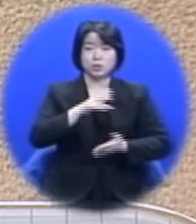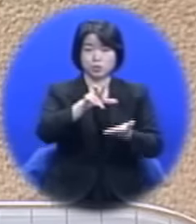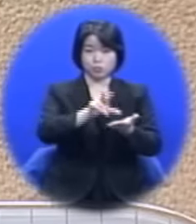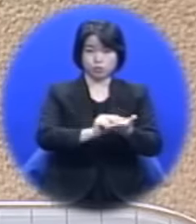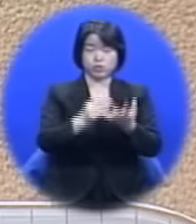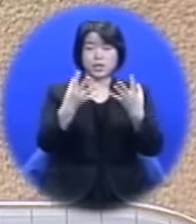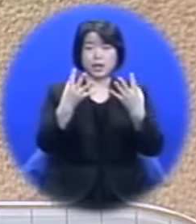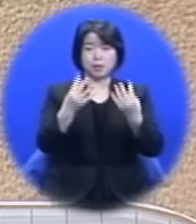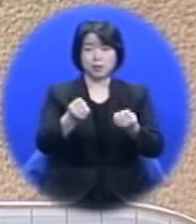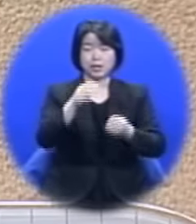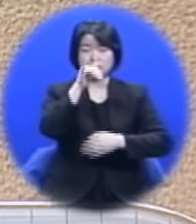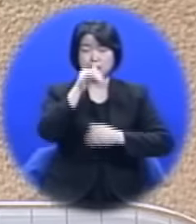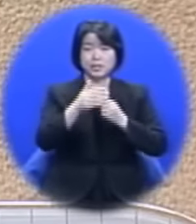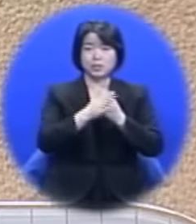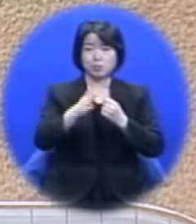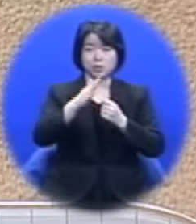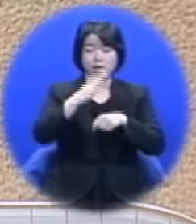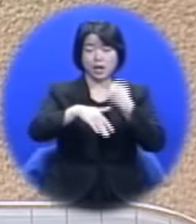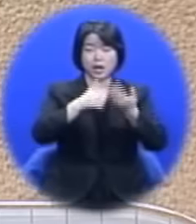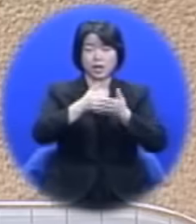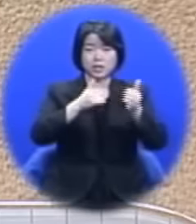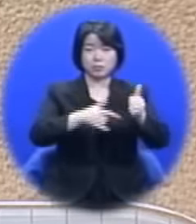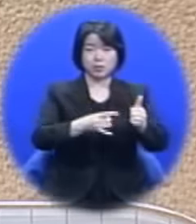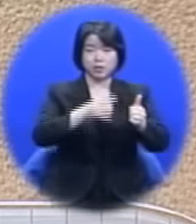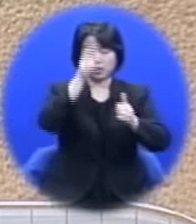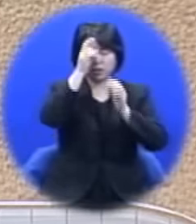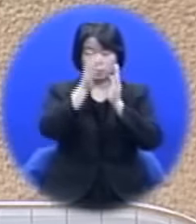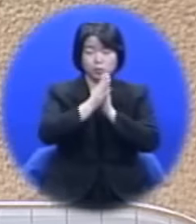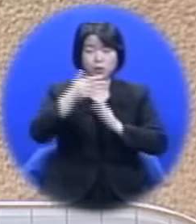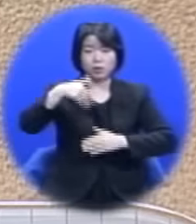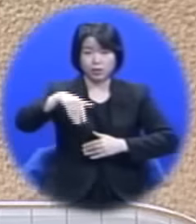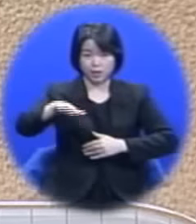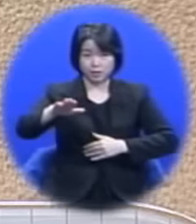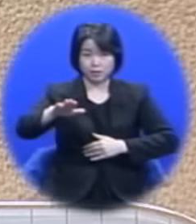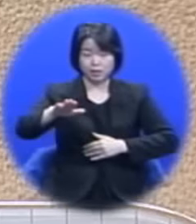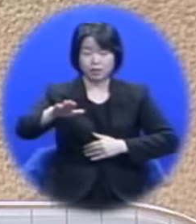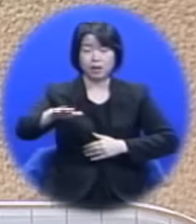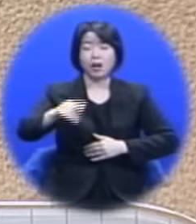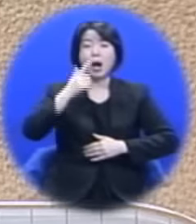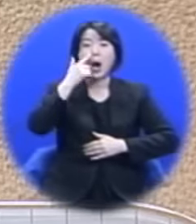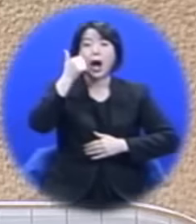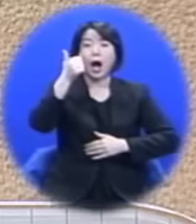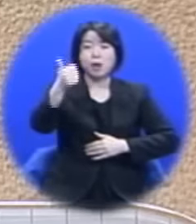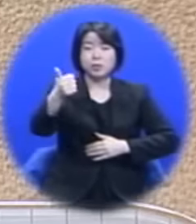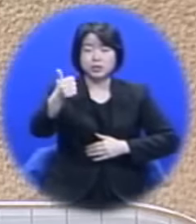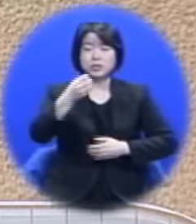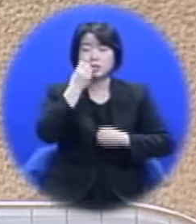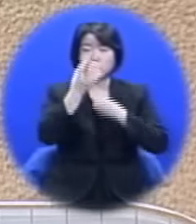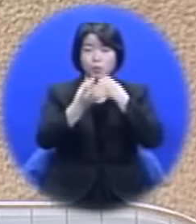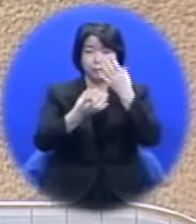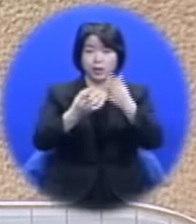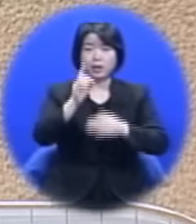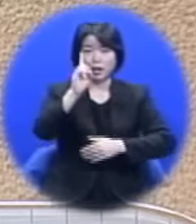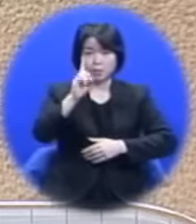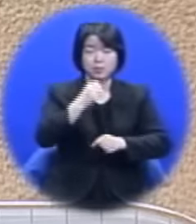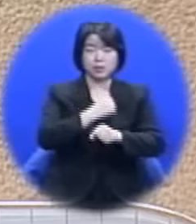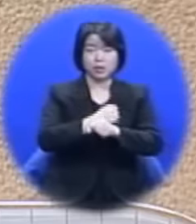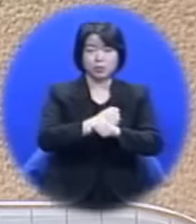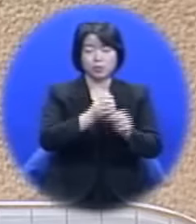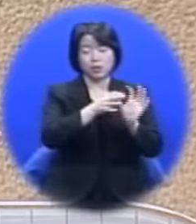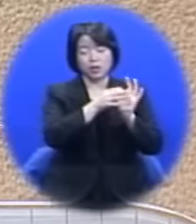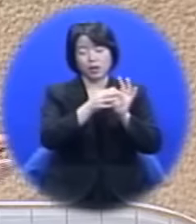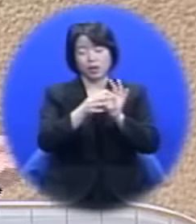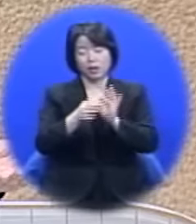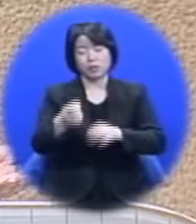하나님께 기도하러 갔다가 아버지이 고백 한번 하고 그리고는 계속